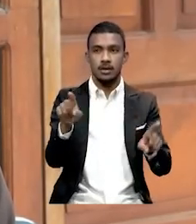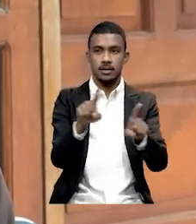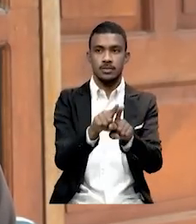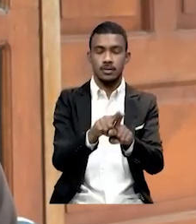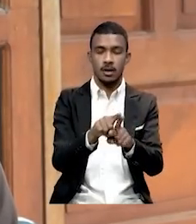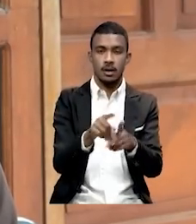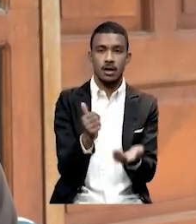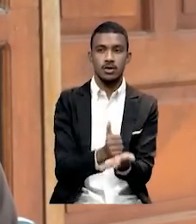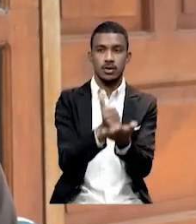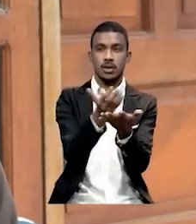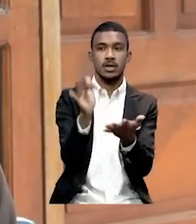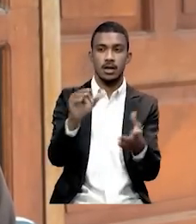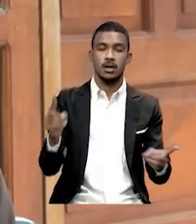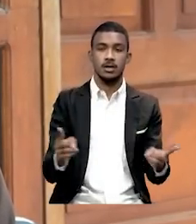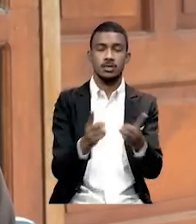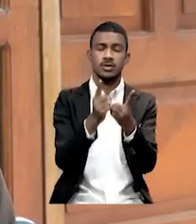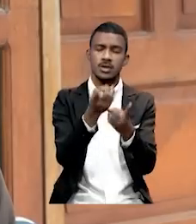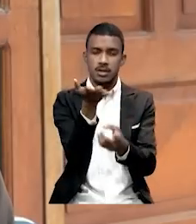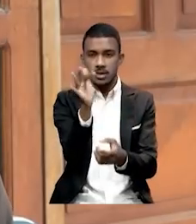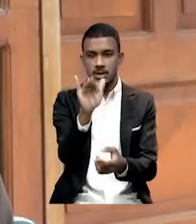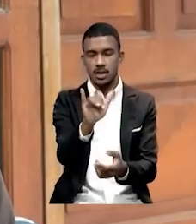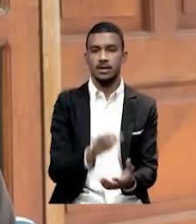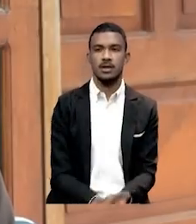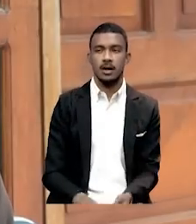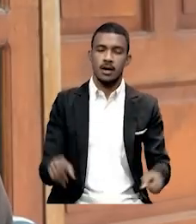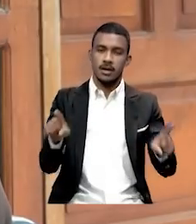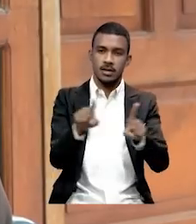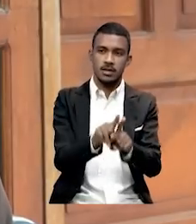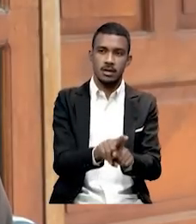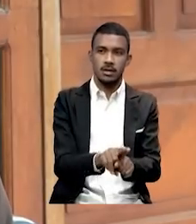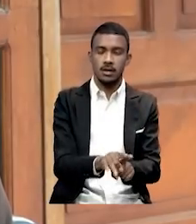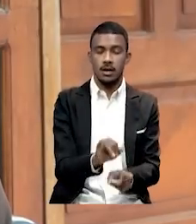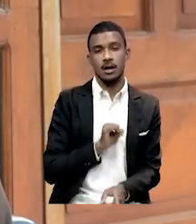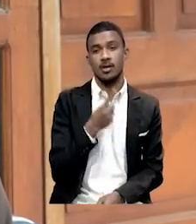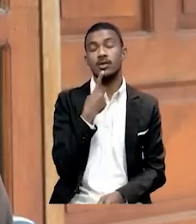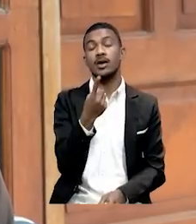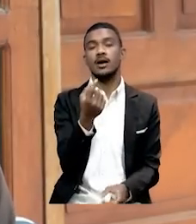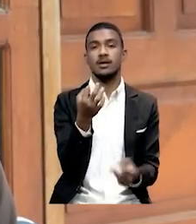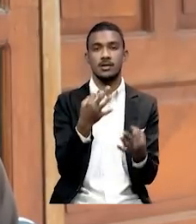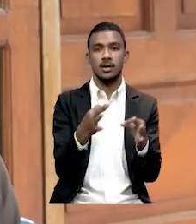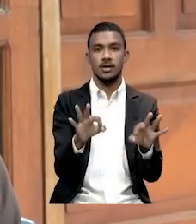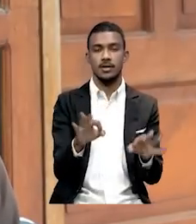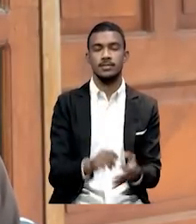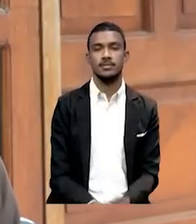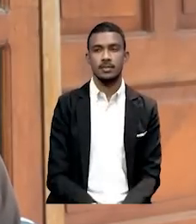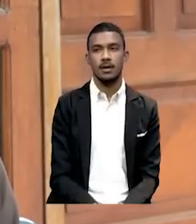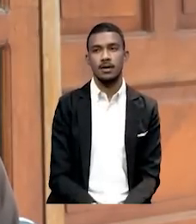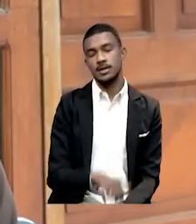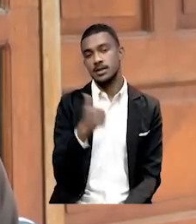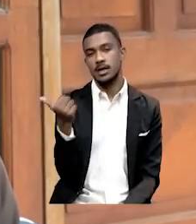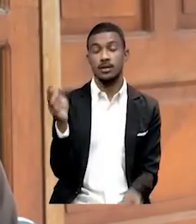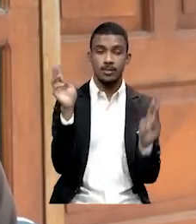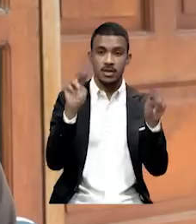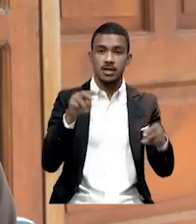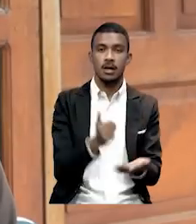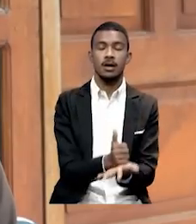apoyu sirane direta bahaya sira, direta bahaya sira hanesan oin hau hati tiu nak kata balon persija hetang